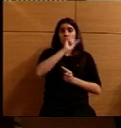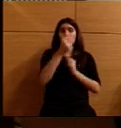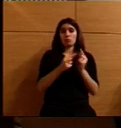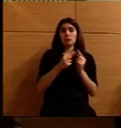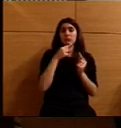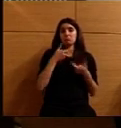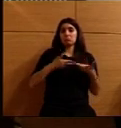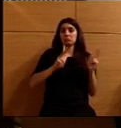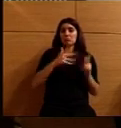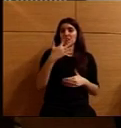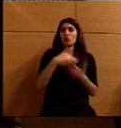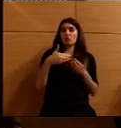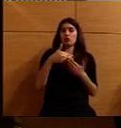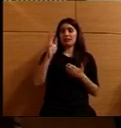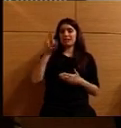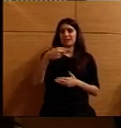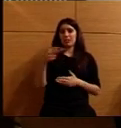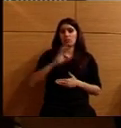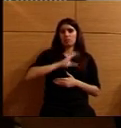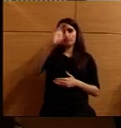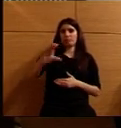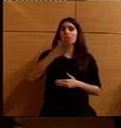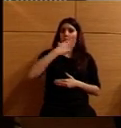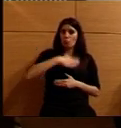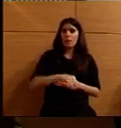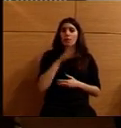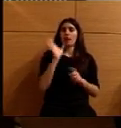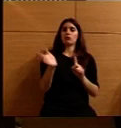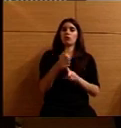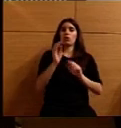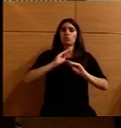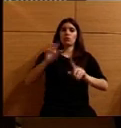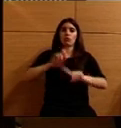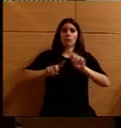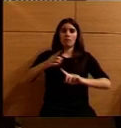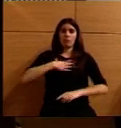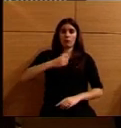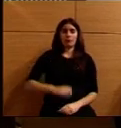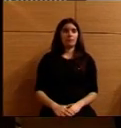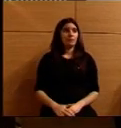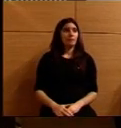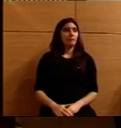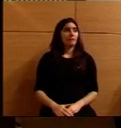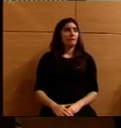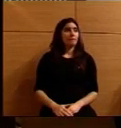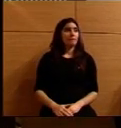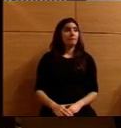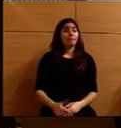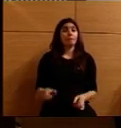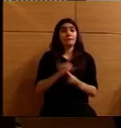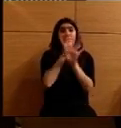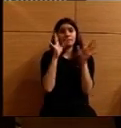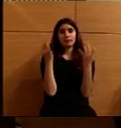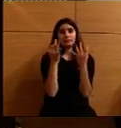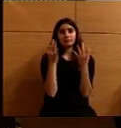permetís que aquests 5 milions d'euros es queden dotats, torni a dir, en aquest instrument per a resoldre els ajuntaments, els problemes dels ajuntaments.